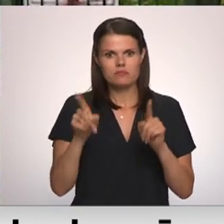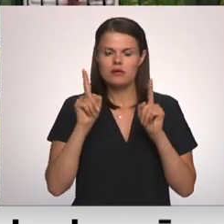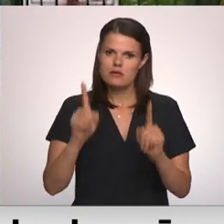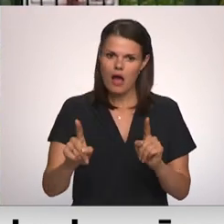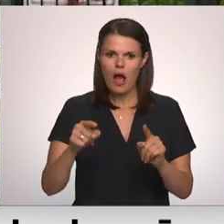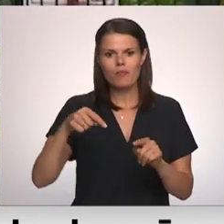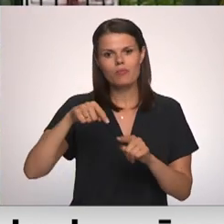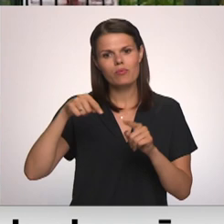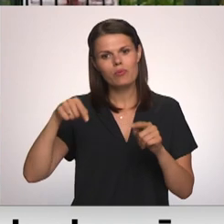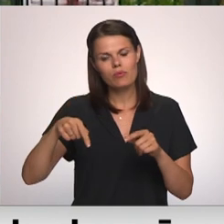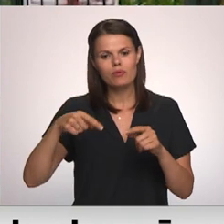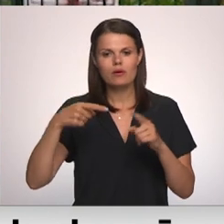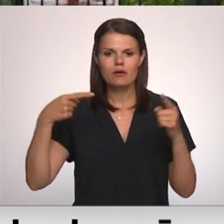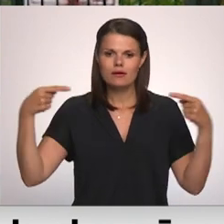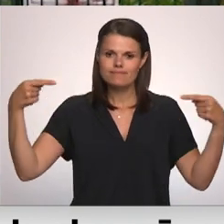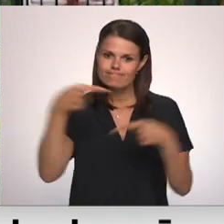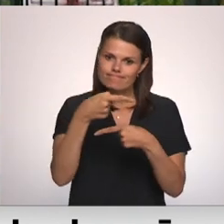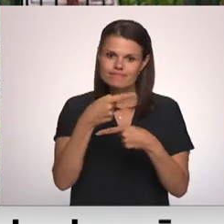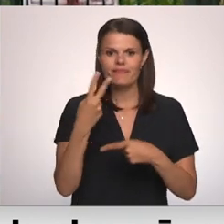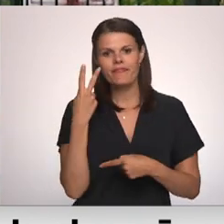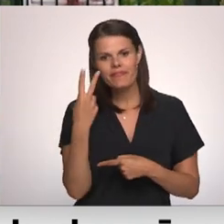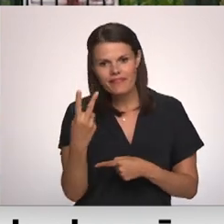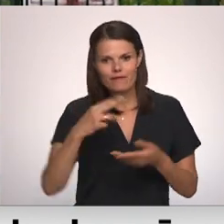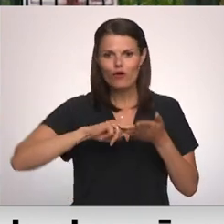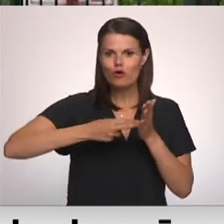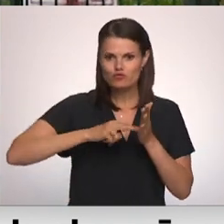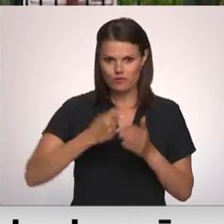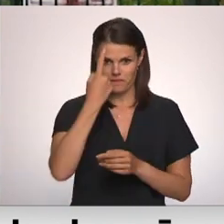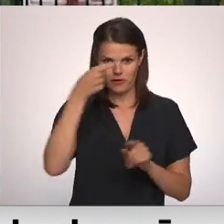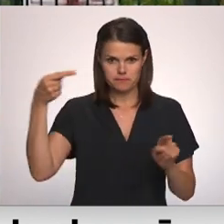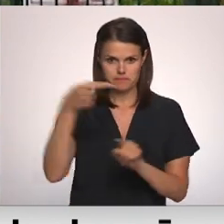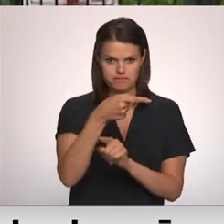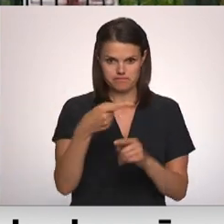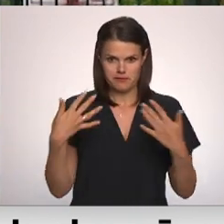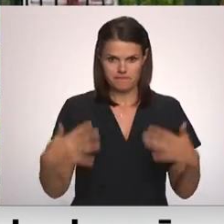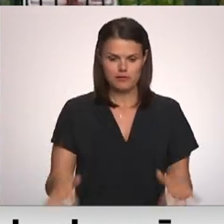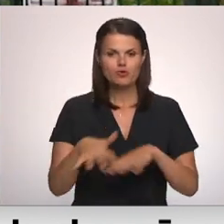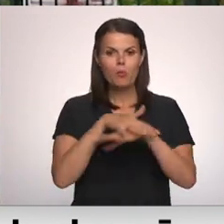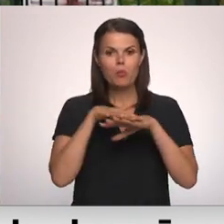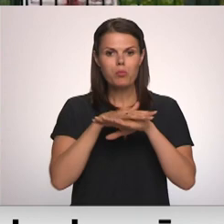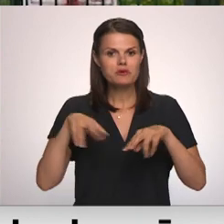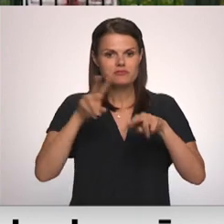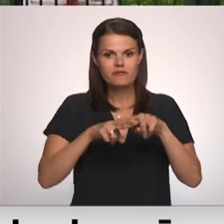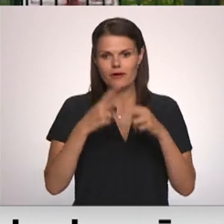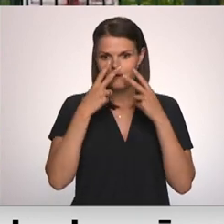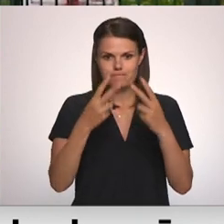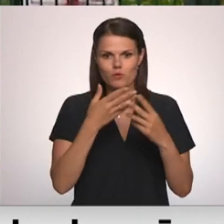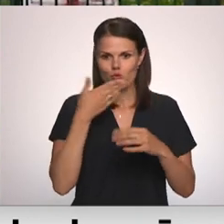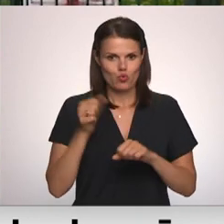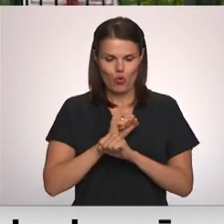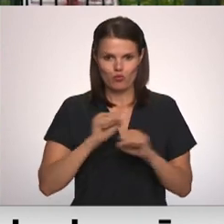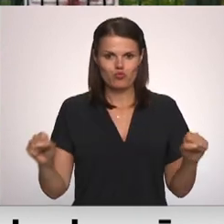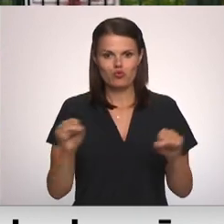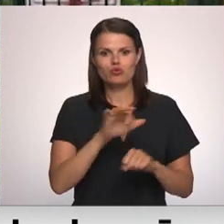izmēs divām tapām vai skrūvēm, saskrūvētām tā, lai publiskā vietā, tiekot bērni klāt pie šiem